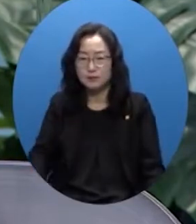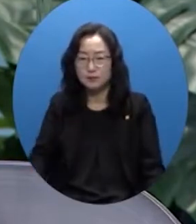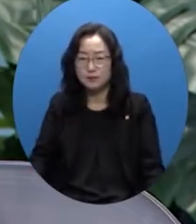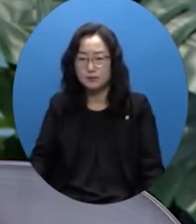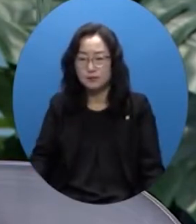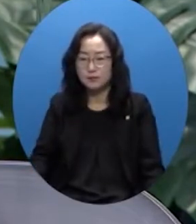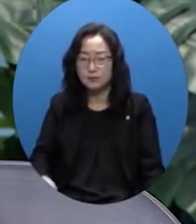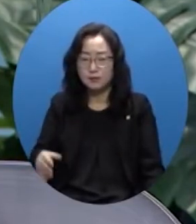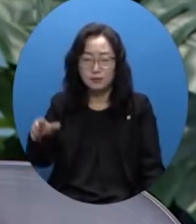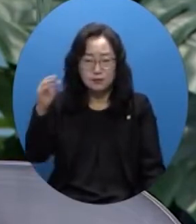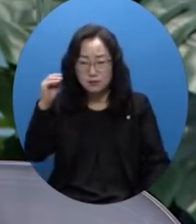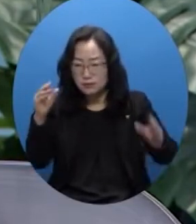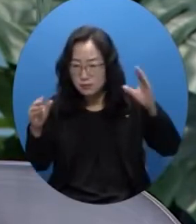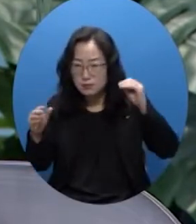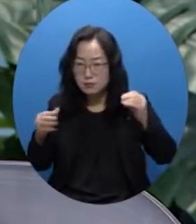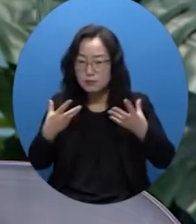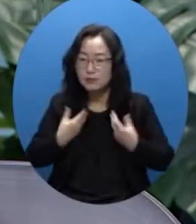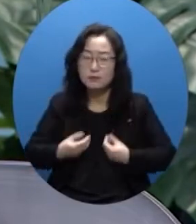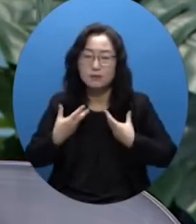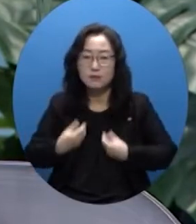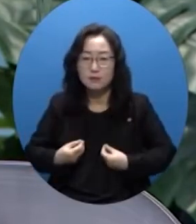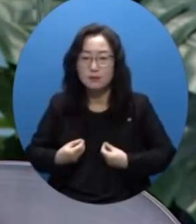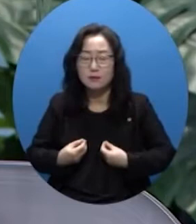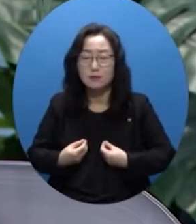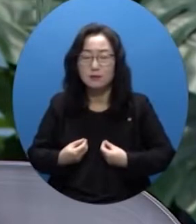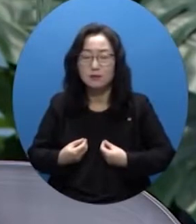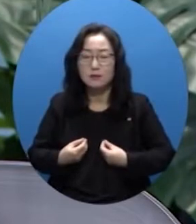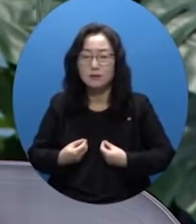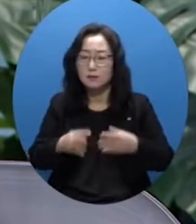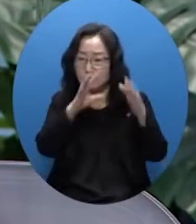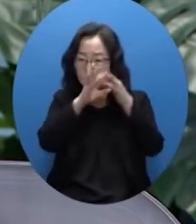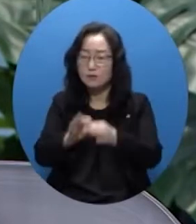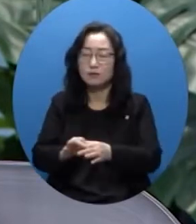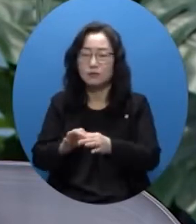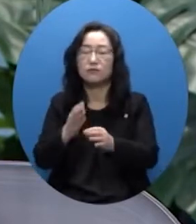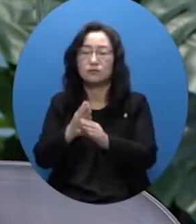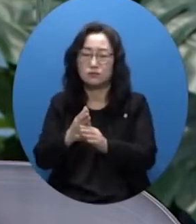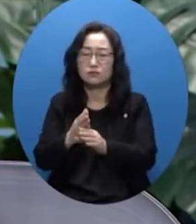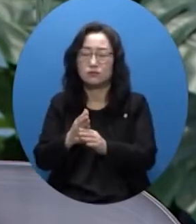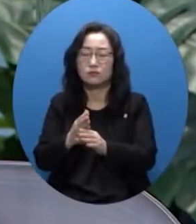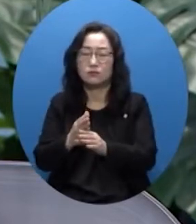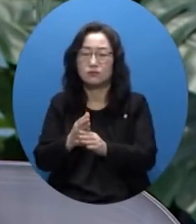여기저기서 들은 절망의 소리가 그치지 않습니다